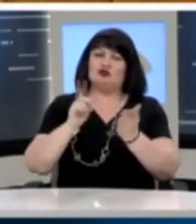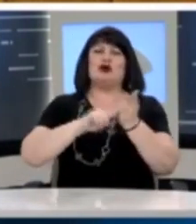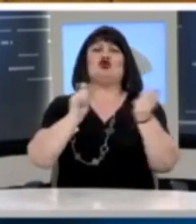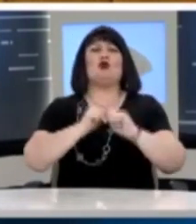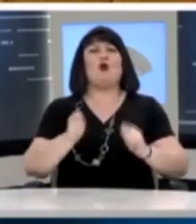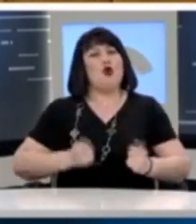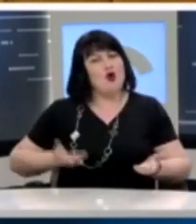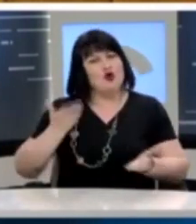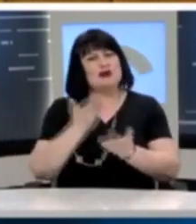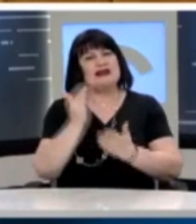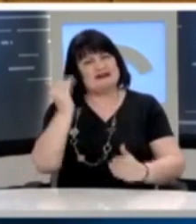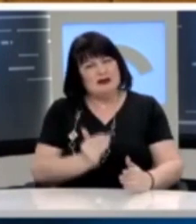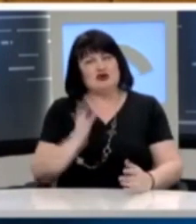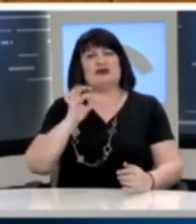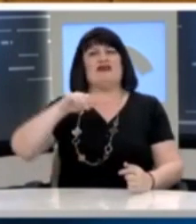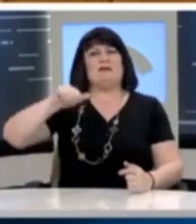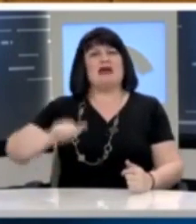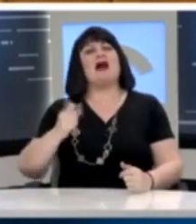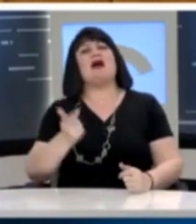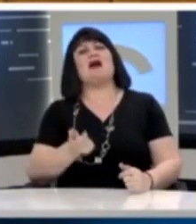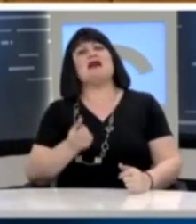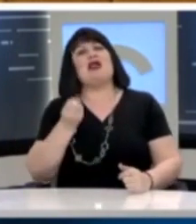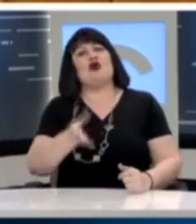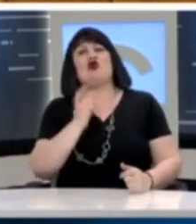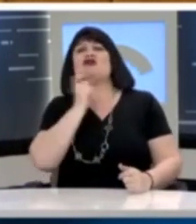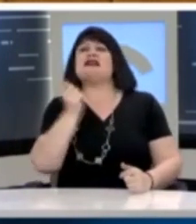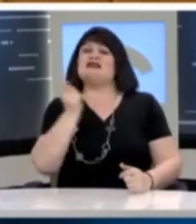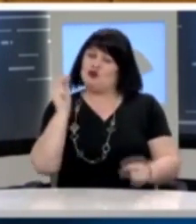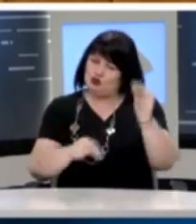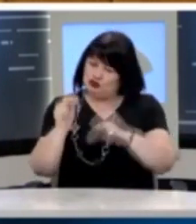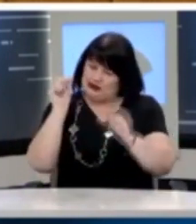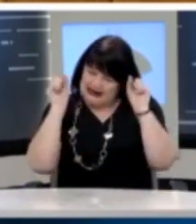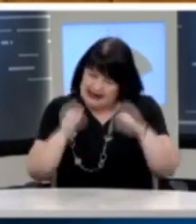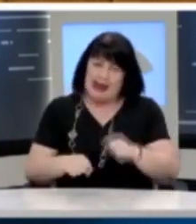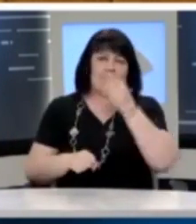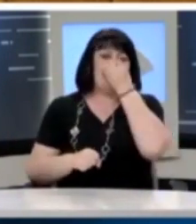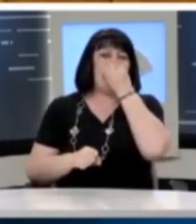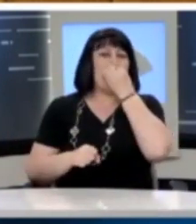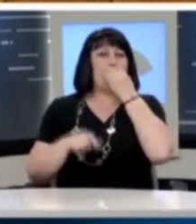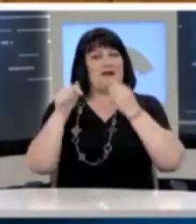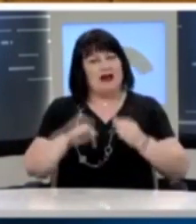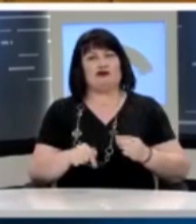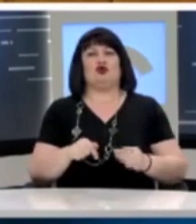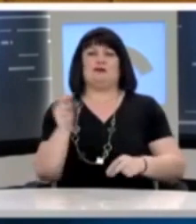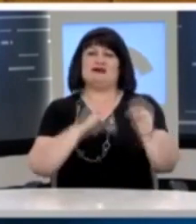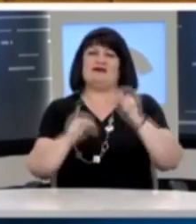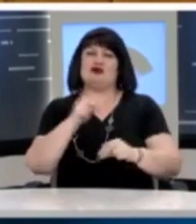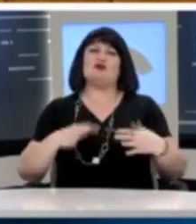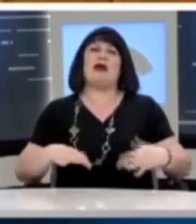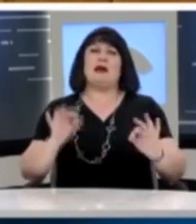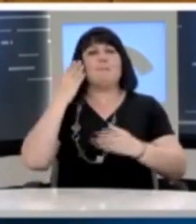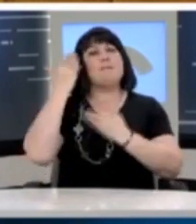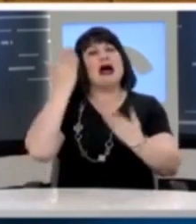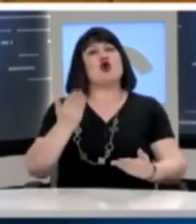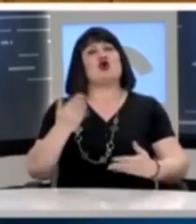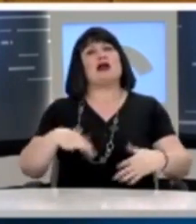τροπολογίες που περιλαμβάνουν τη μείωση του ΦΠΑ, το βοήθημα στους συνταξιούχους. Αυτό το περιεχόμενο έχει το παρόν που ψηφίζουμε επί της αρχής και